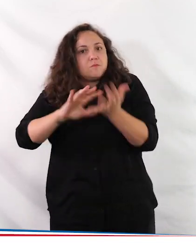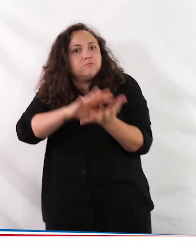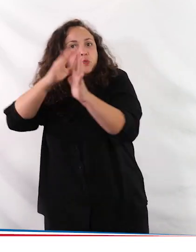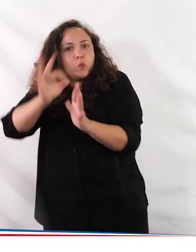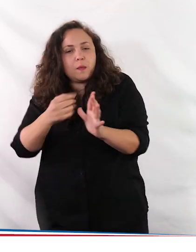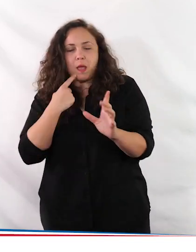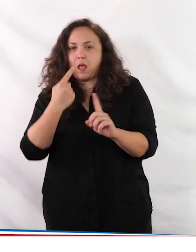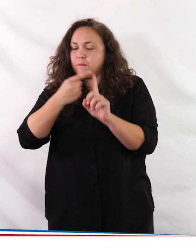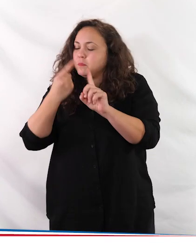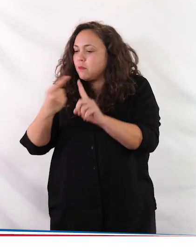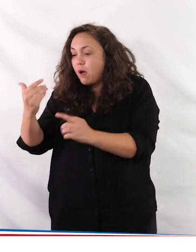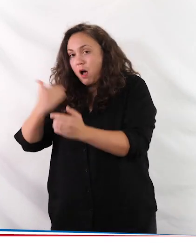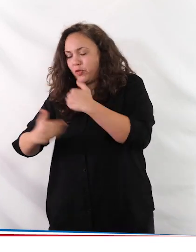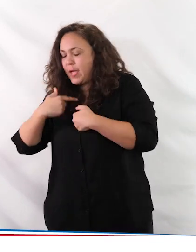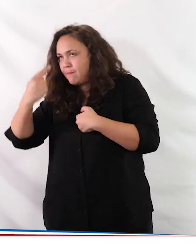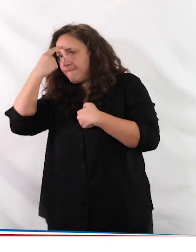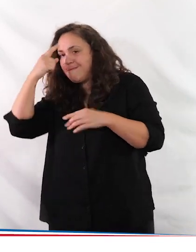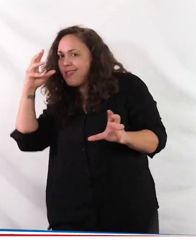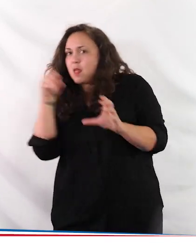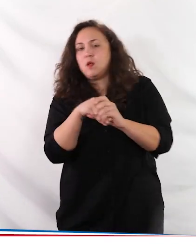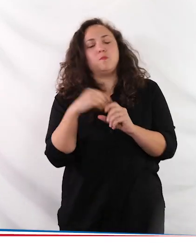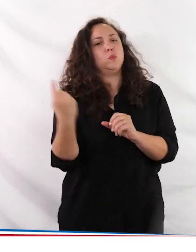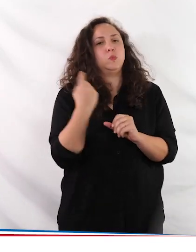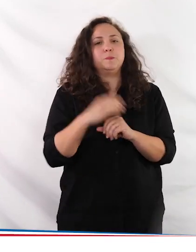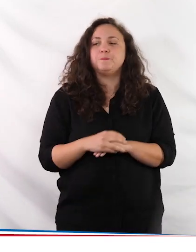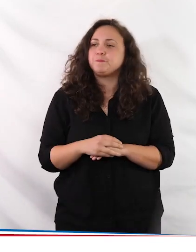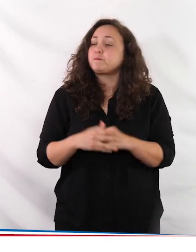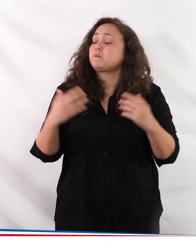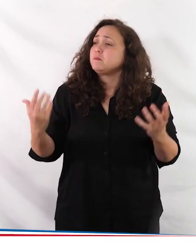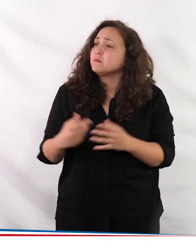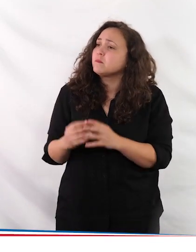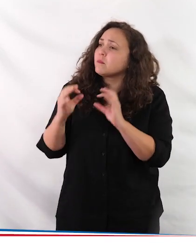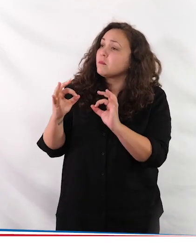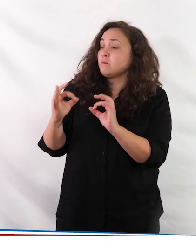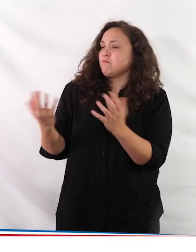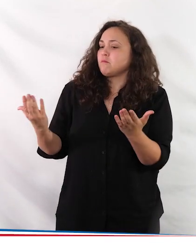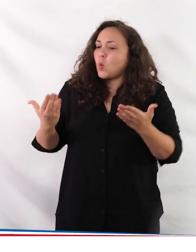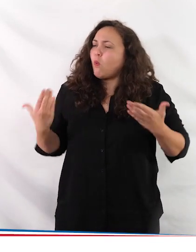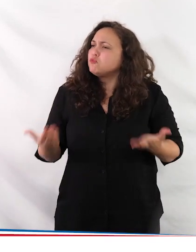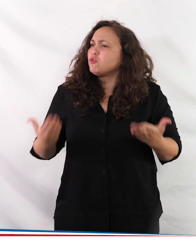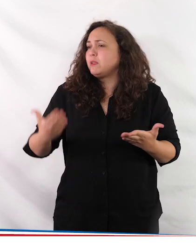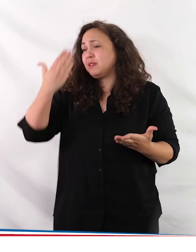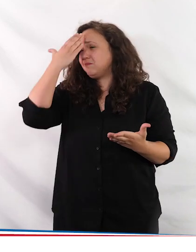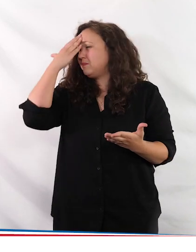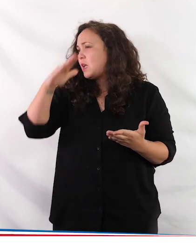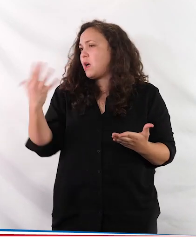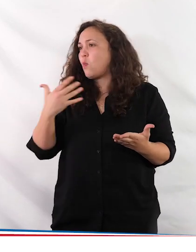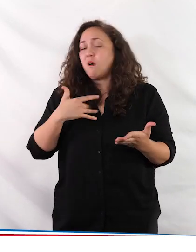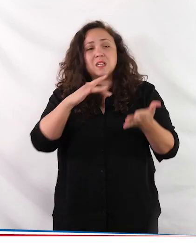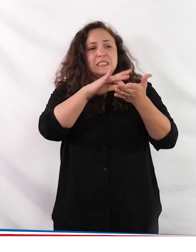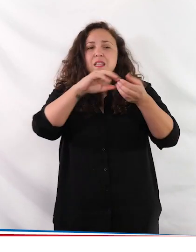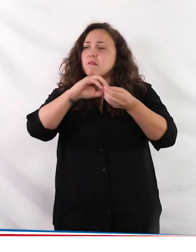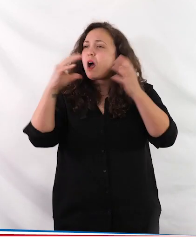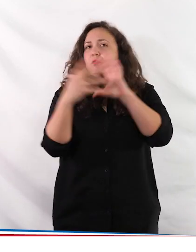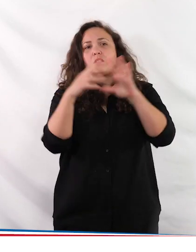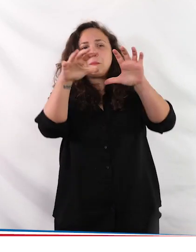intègre cette question du handicap. Alors justement, on sait qu'aujourd'hui, seulement 4% des sites des administrations